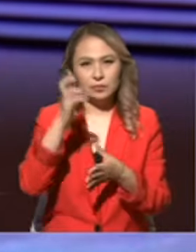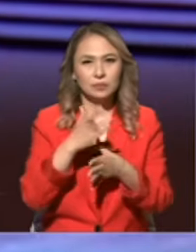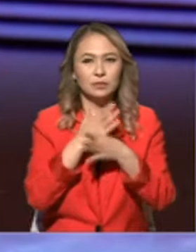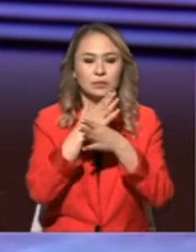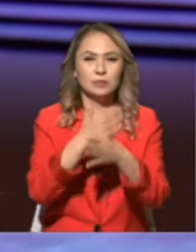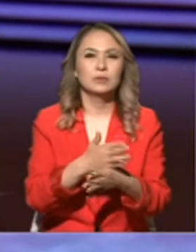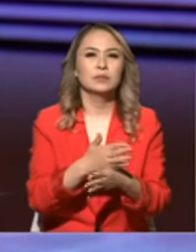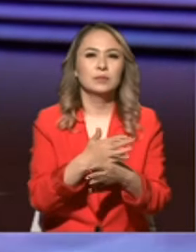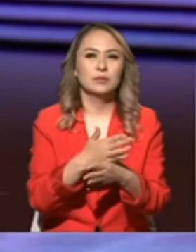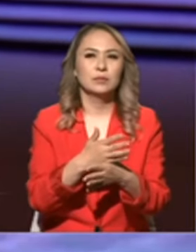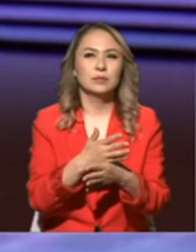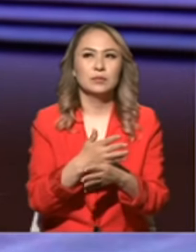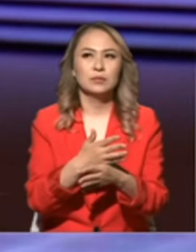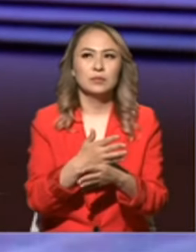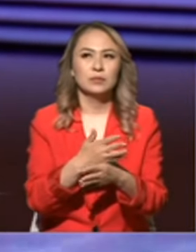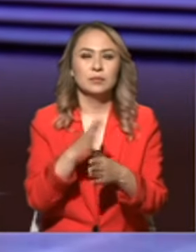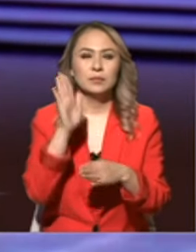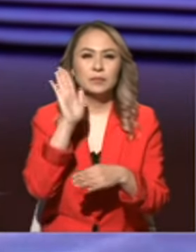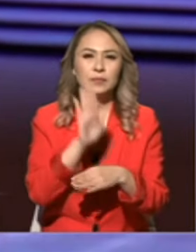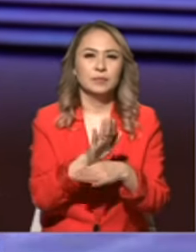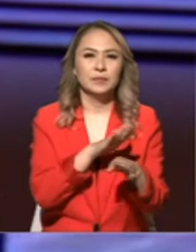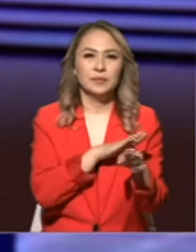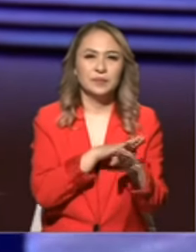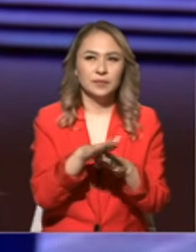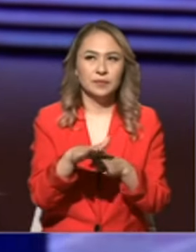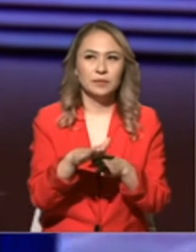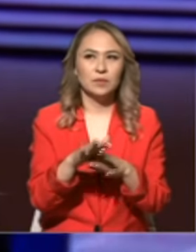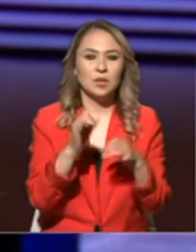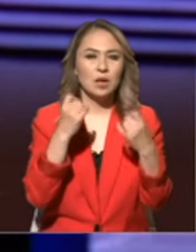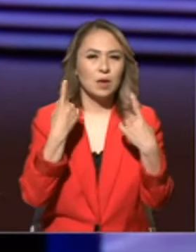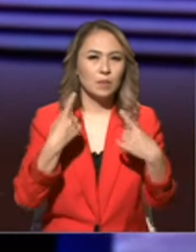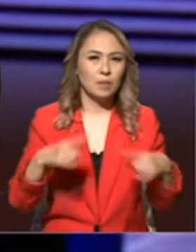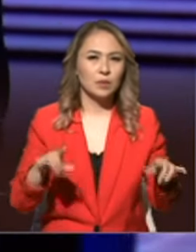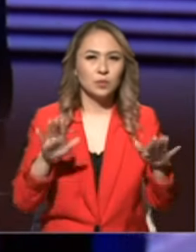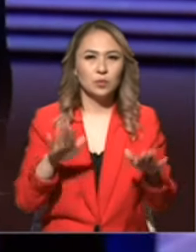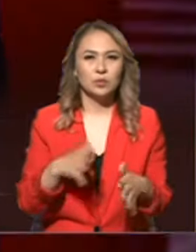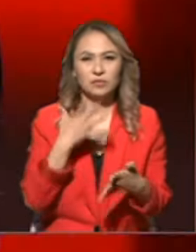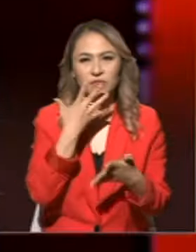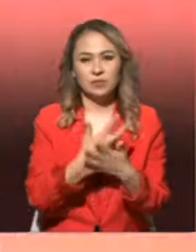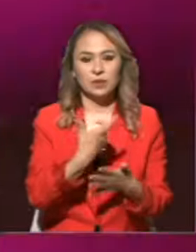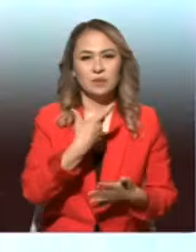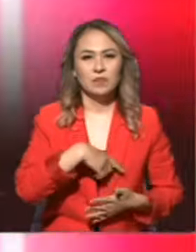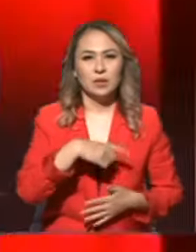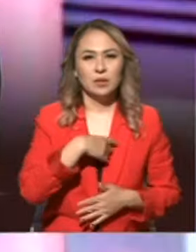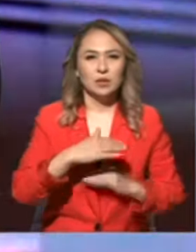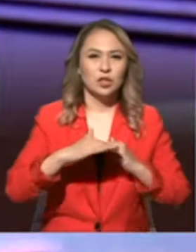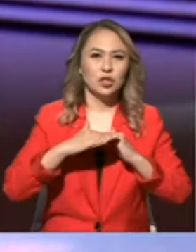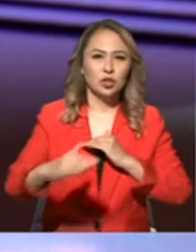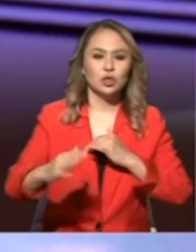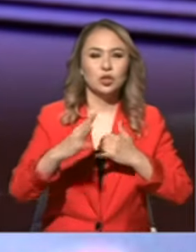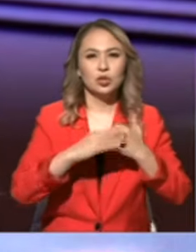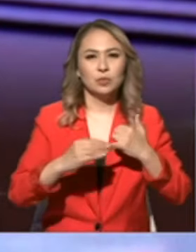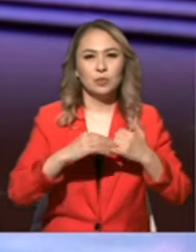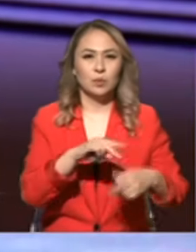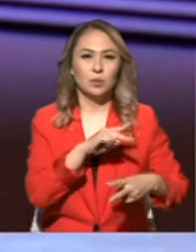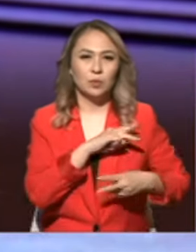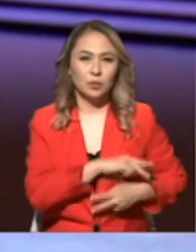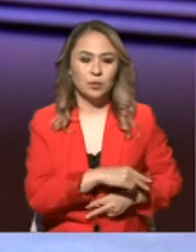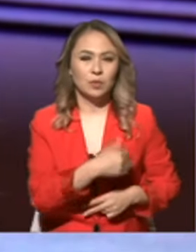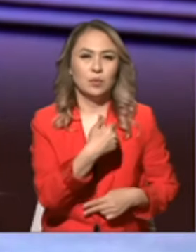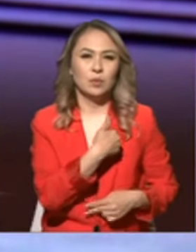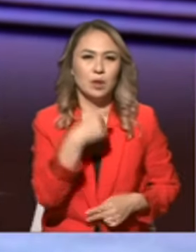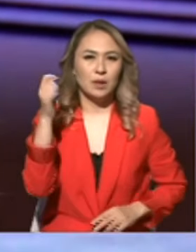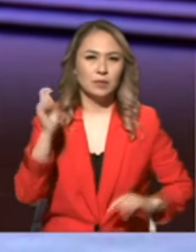жаңағы берген тапсырмаларын орындайды. Басқа жағына өздері өз еркімен отаныма, жеріме еңбек етемін деген